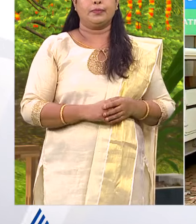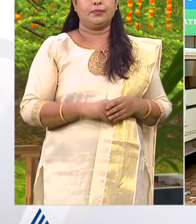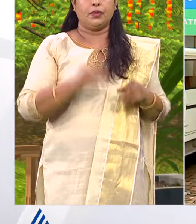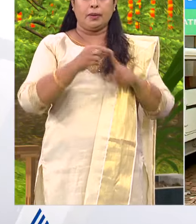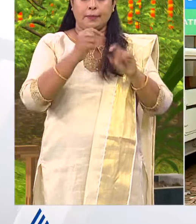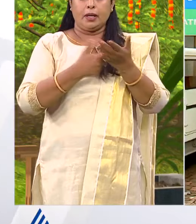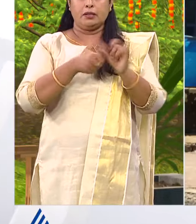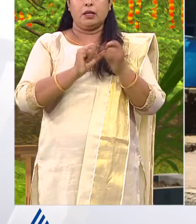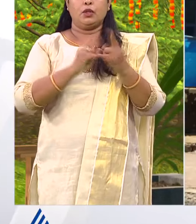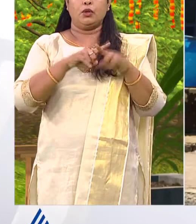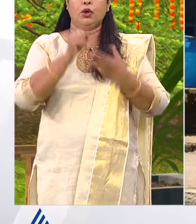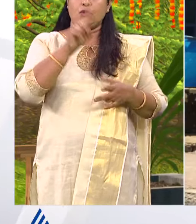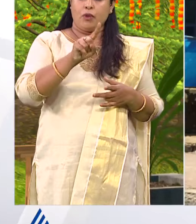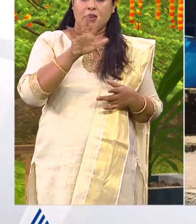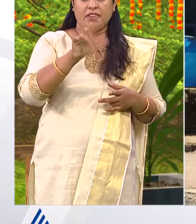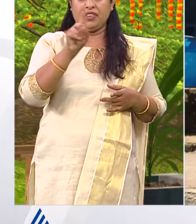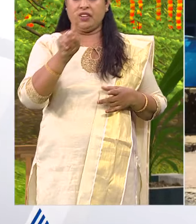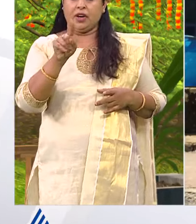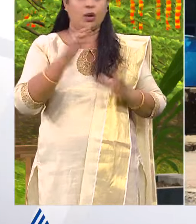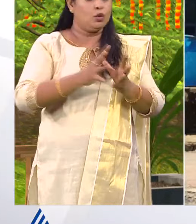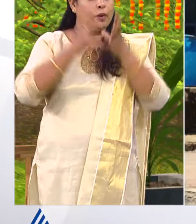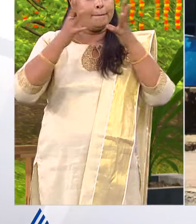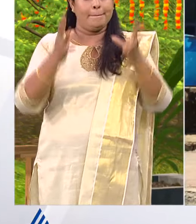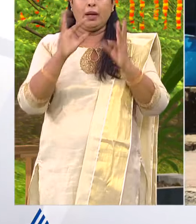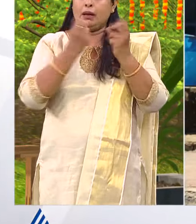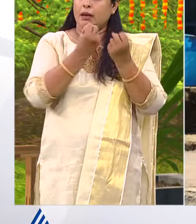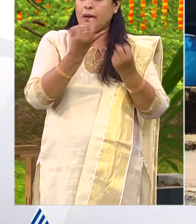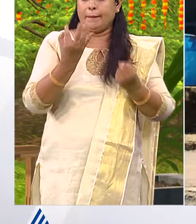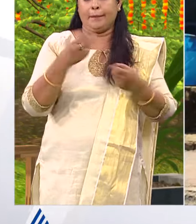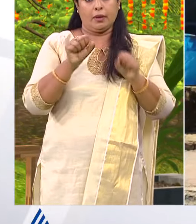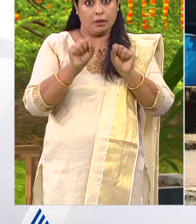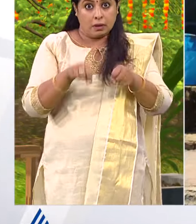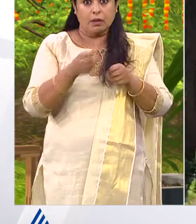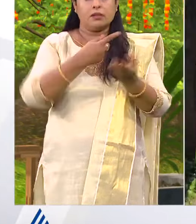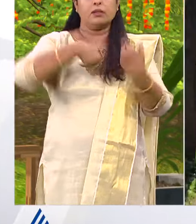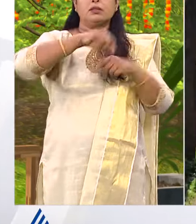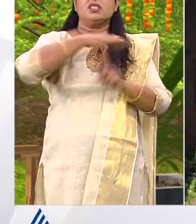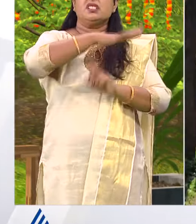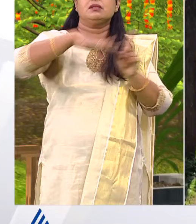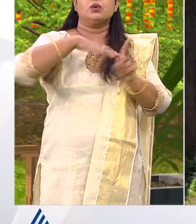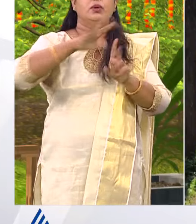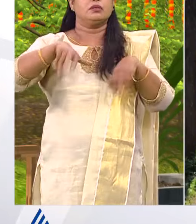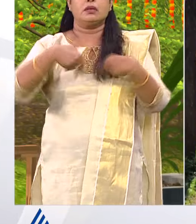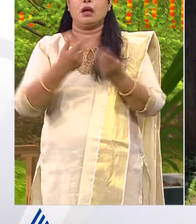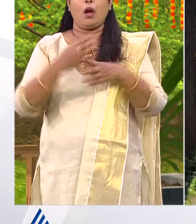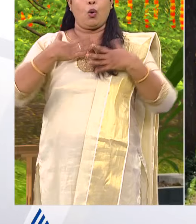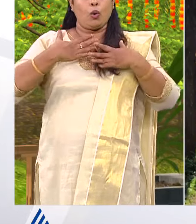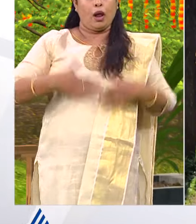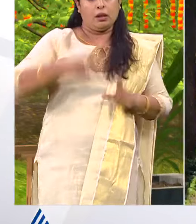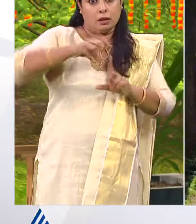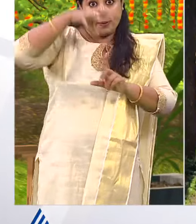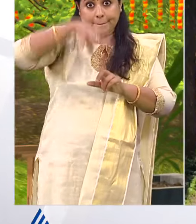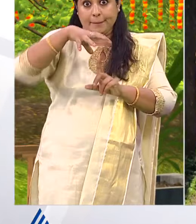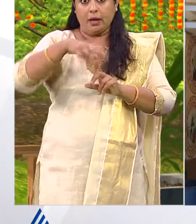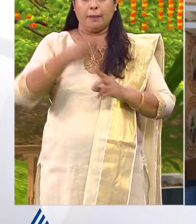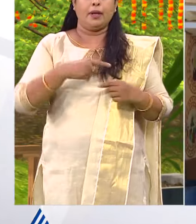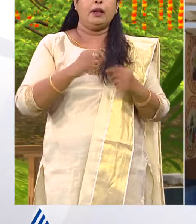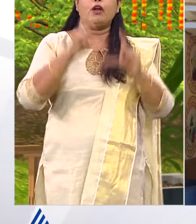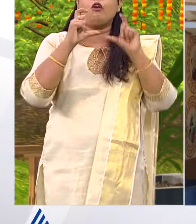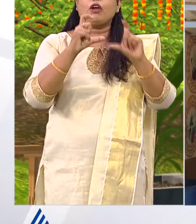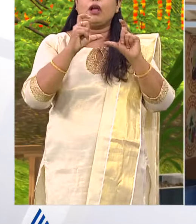പ്രശാന്ത്, 151 എന്നുള്ളത് വലിയൊരു സംഖ്യയാണ്. എന്താണ് സാഹചര്യം? ആരോഗ്യവകുപ്പ് സ്വീകരിക്കുന്ന